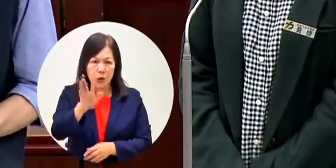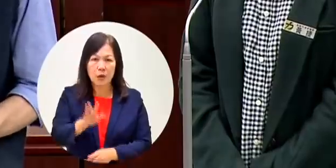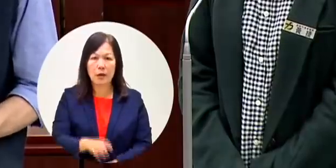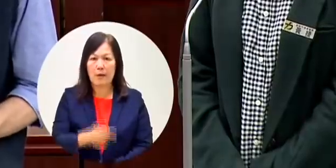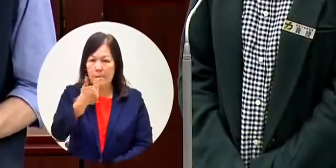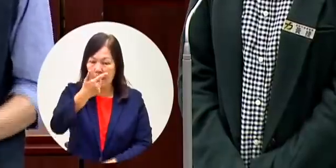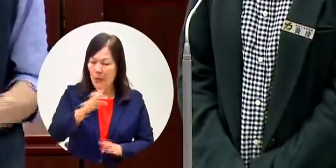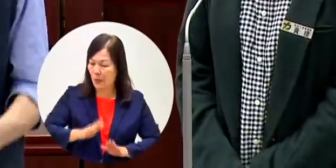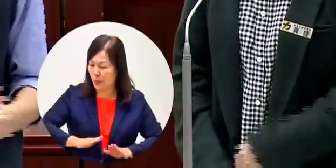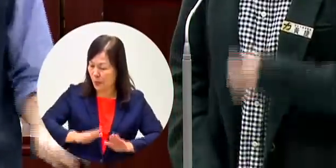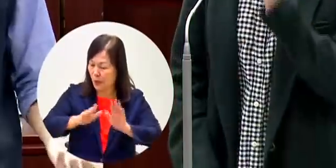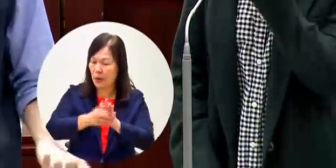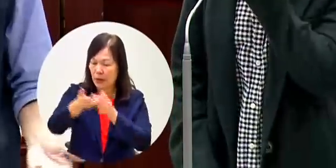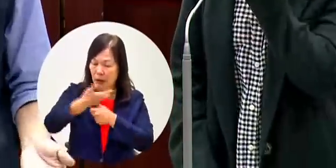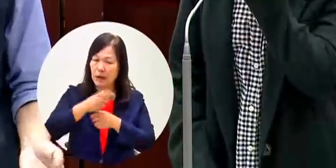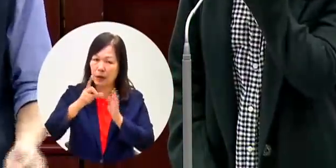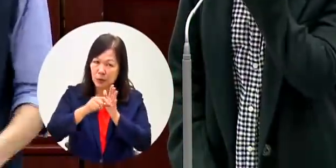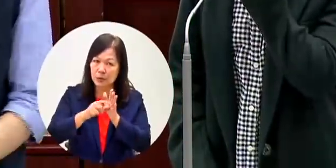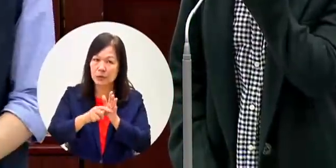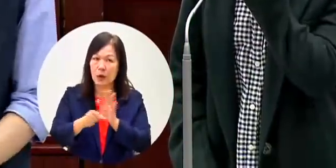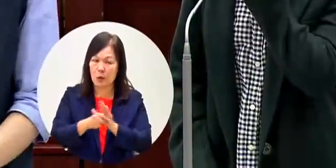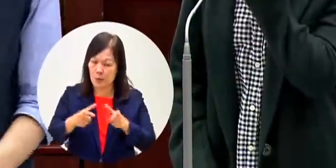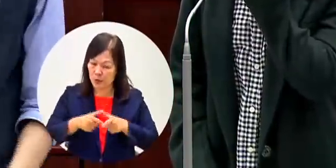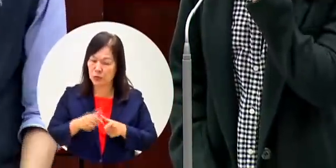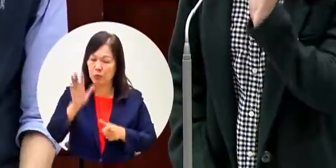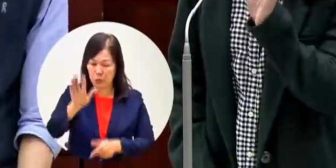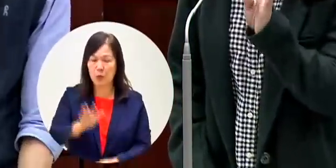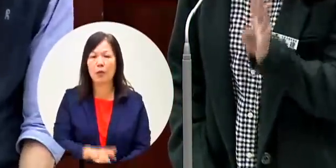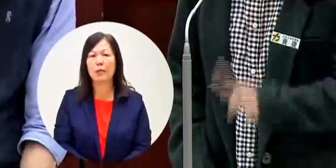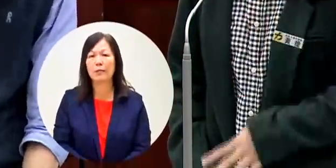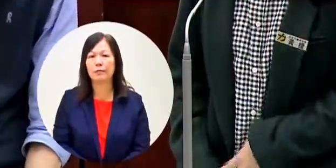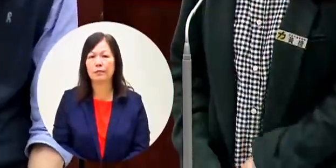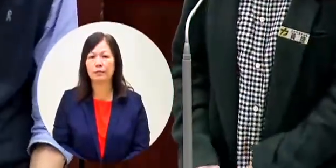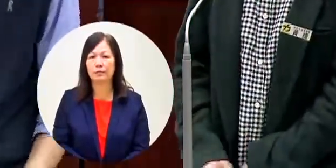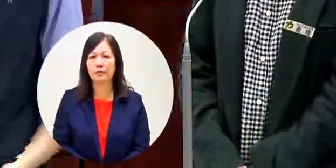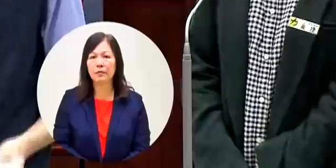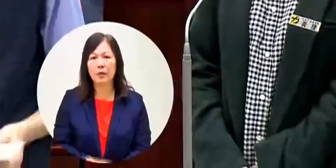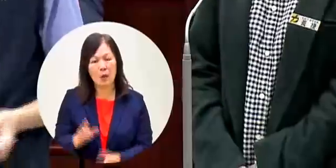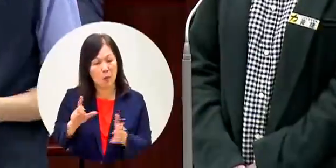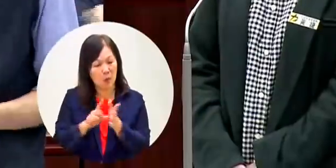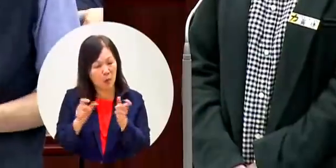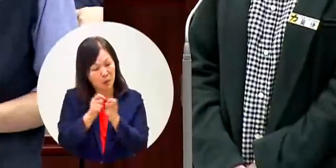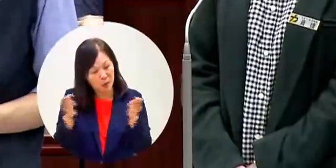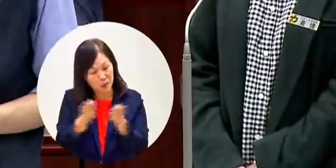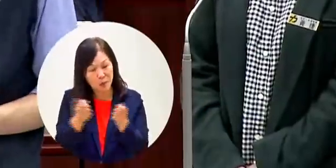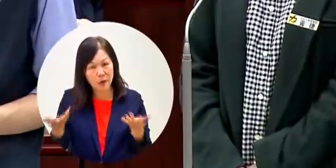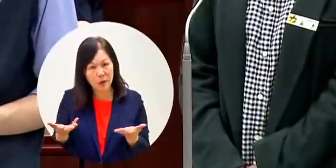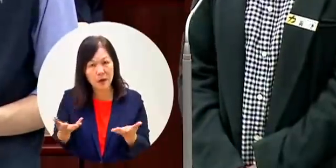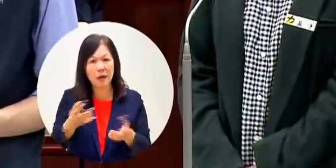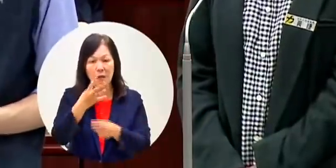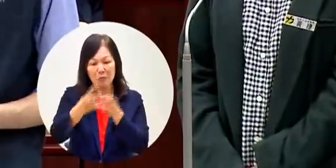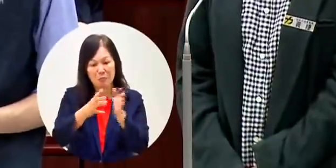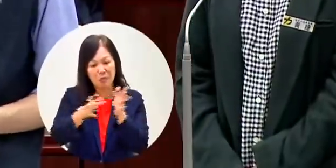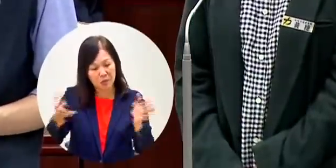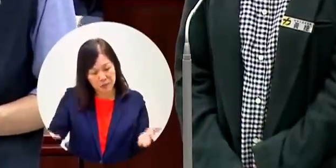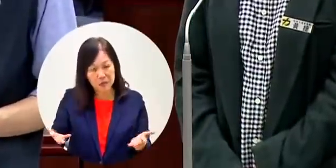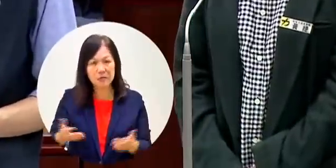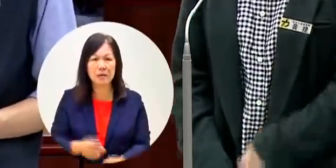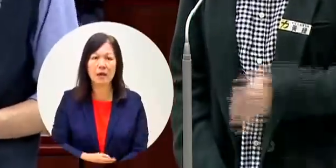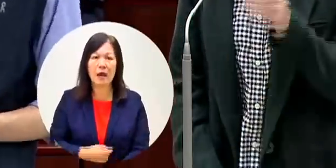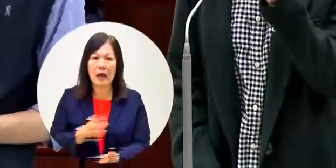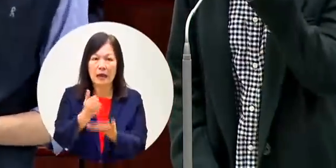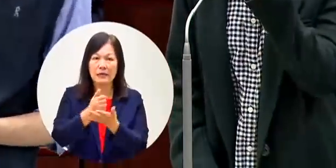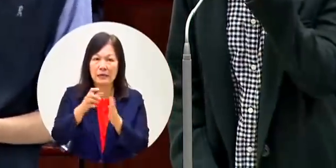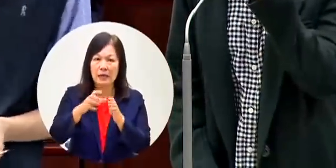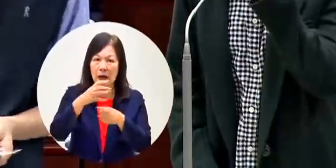有这个心，好不好？而且我们不会强 求。市长的任期就是4年。 这个我想请环保局局长来答复，好不好？因为他非常专业，而